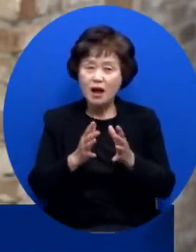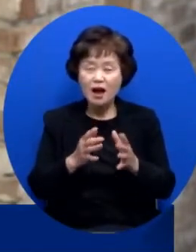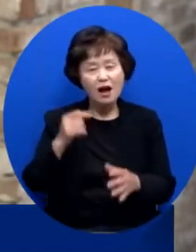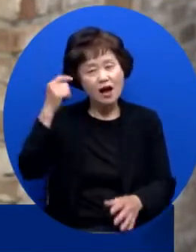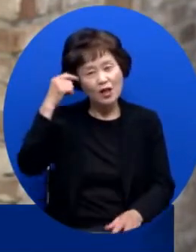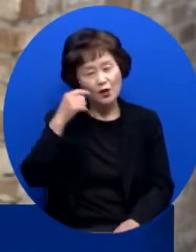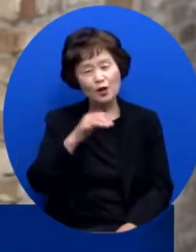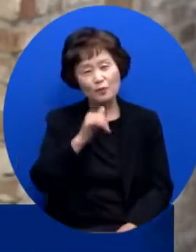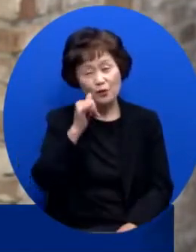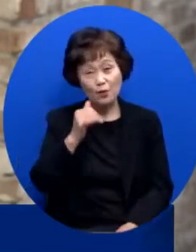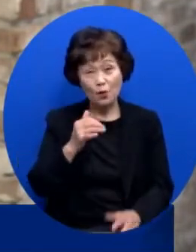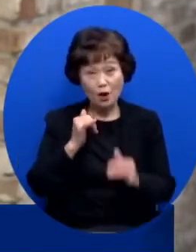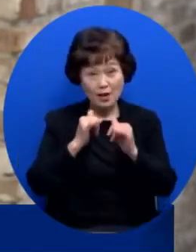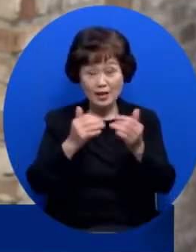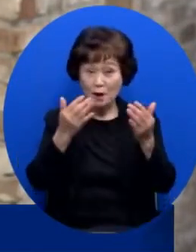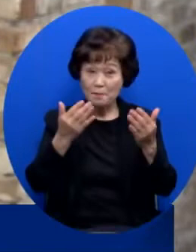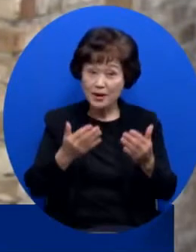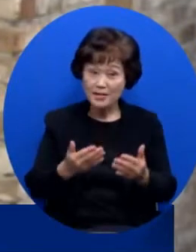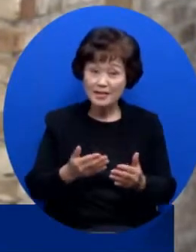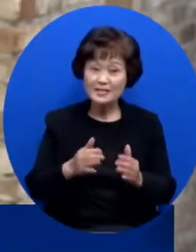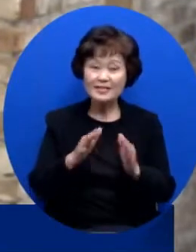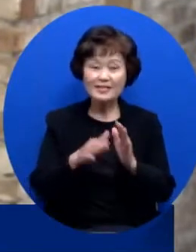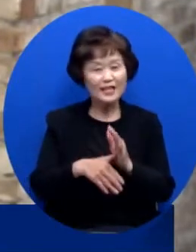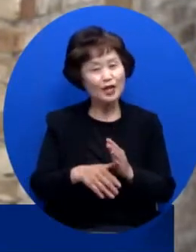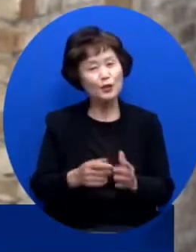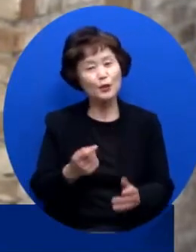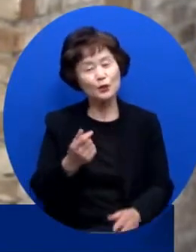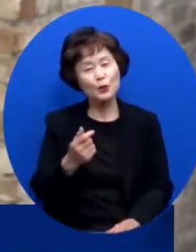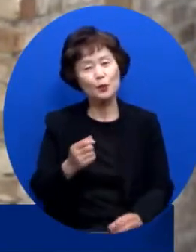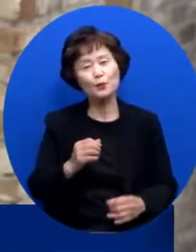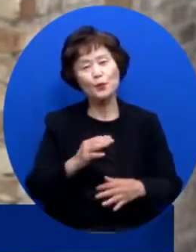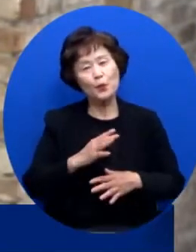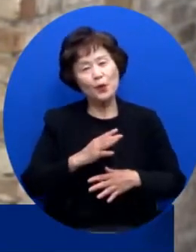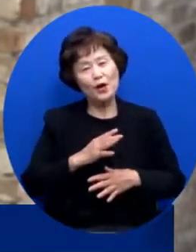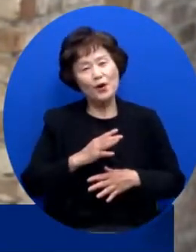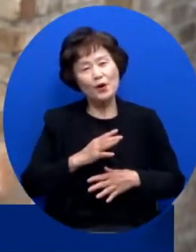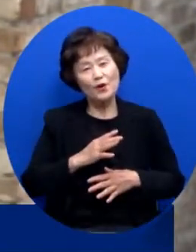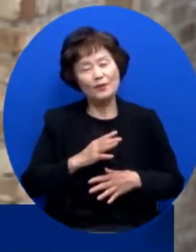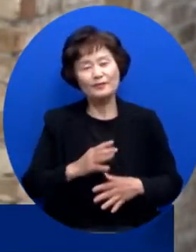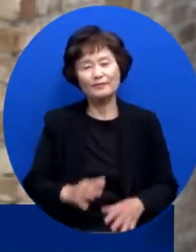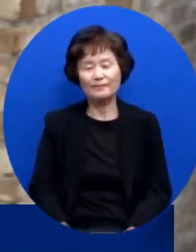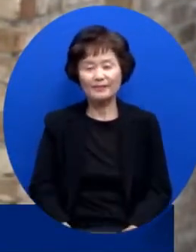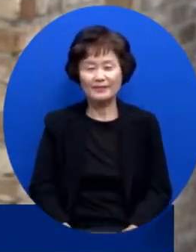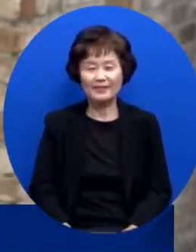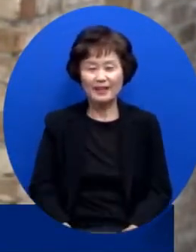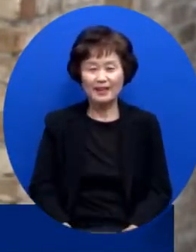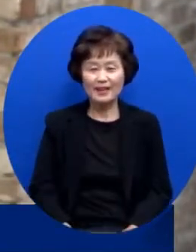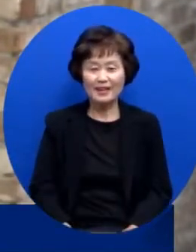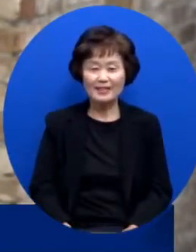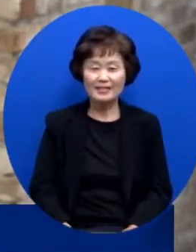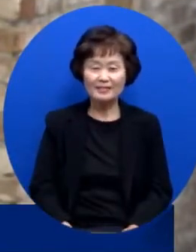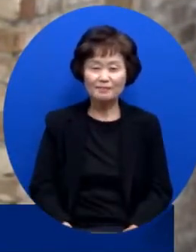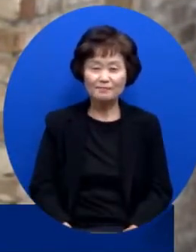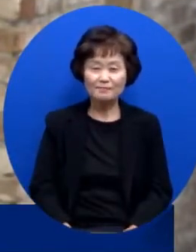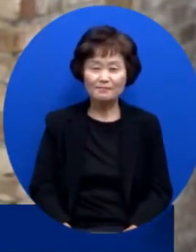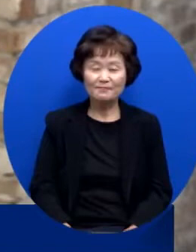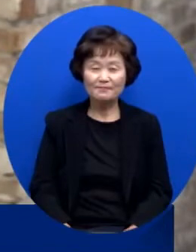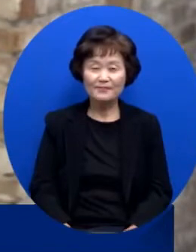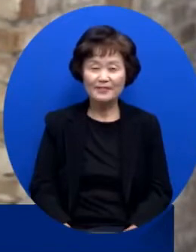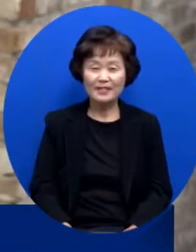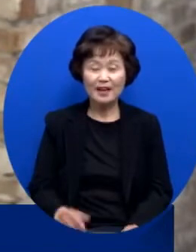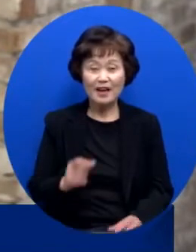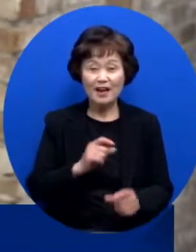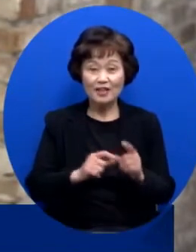사실은 수상에 대해서는 되게 좀 놀라운 반응이었습니다. 다들 이렇게 열심히 사역하시는 걸 보면서 더 열심히